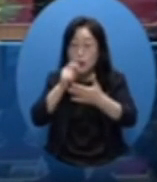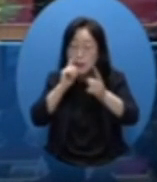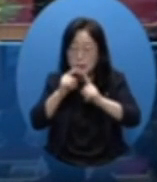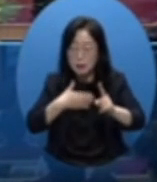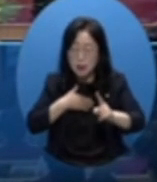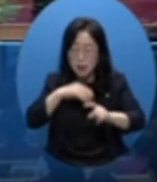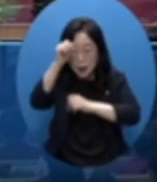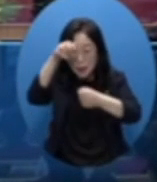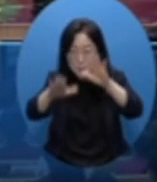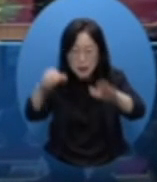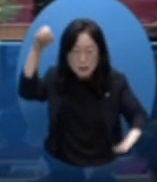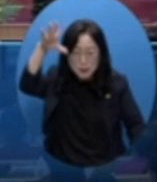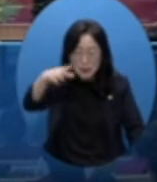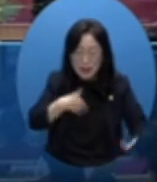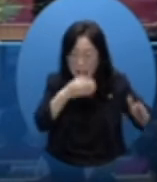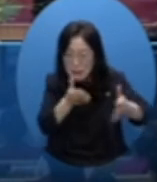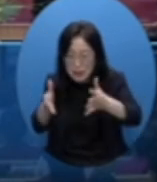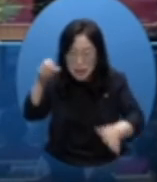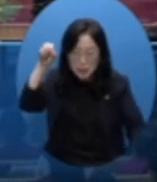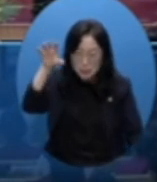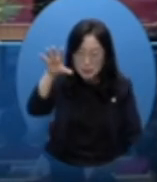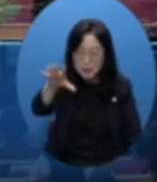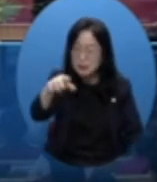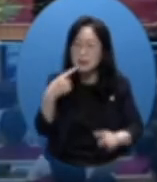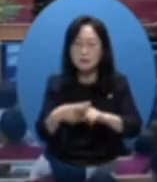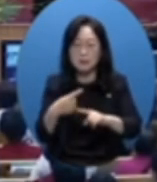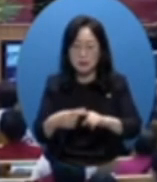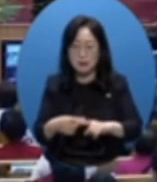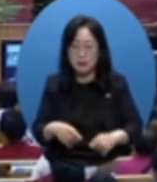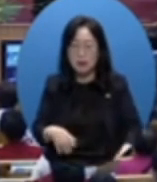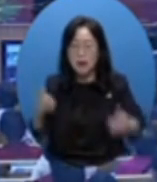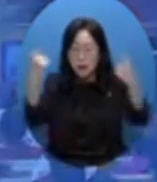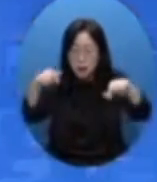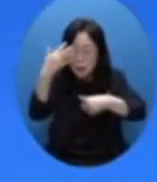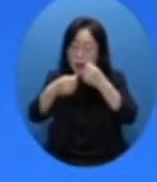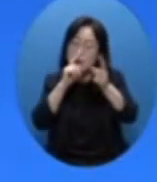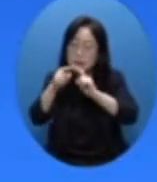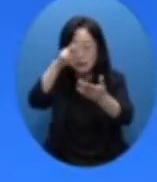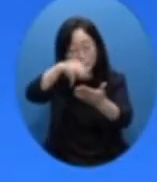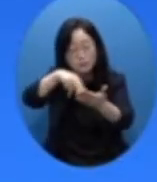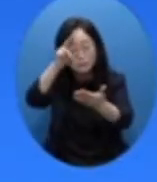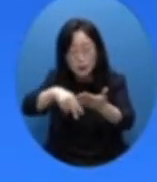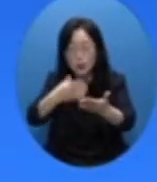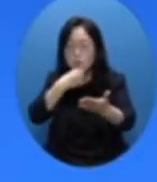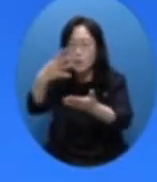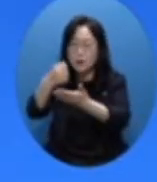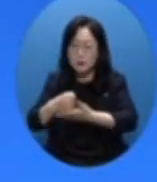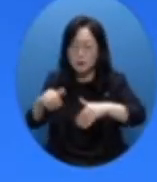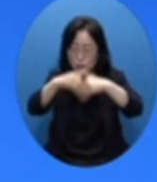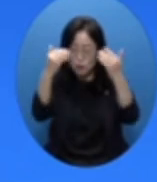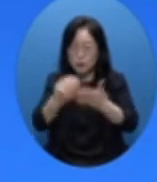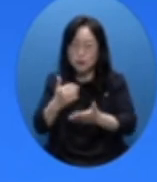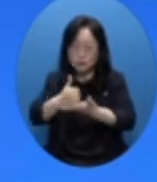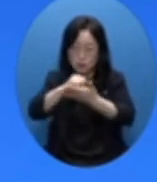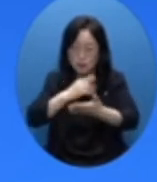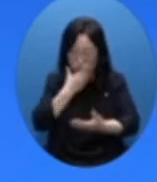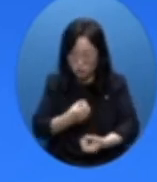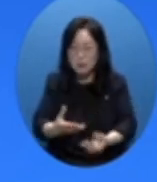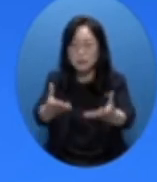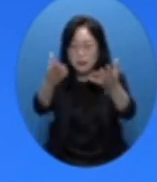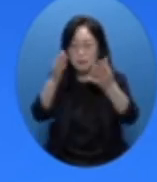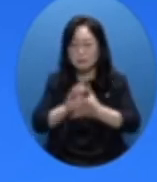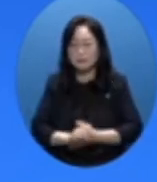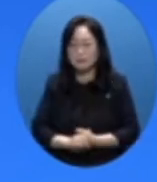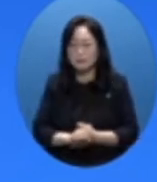내 길에 빛이니이다 날마다 말씀을 읽고 목사 하므로 복받은 인생을 사랑하는 여러분 모두가 되기를 주님의 이름으로 축원합니다